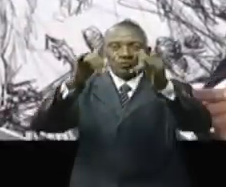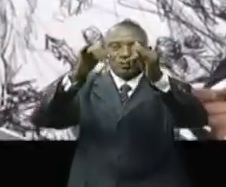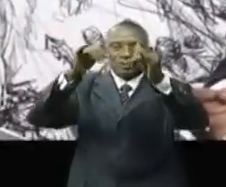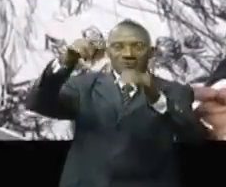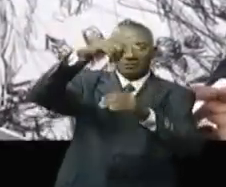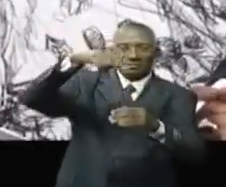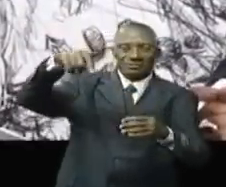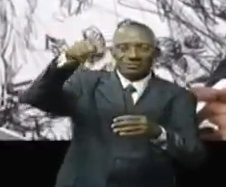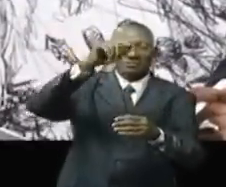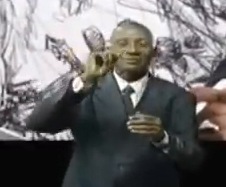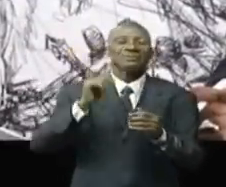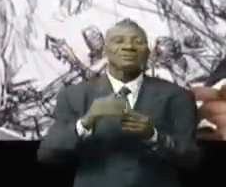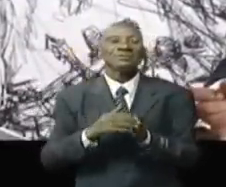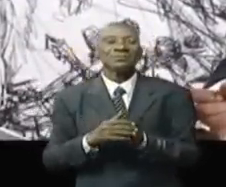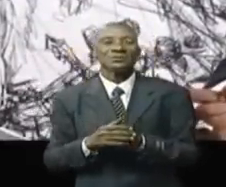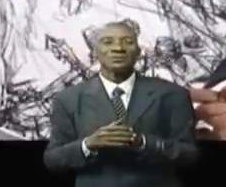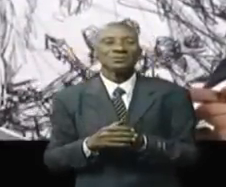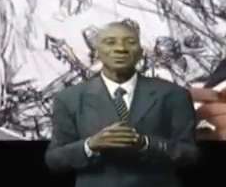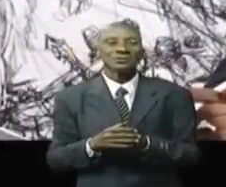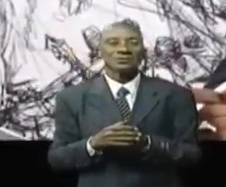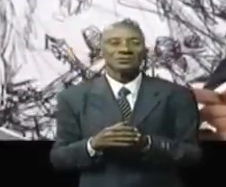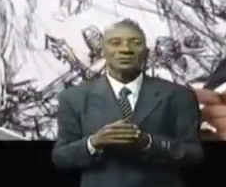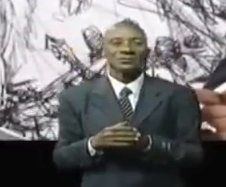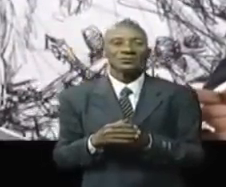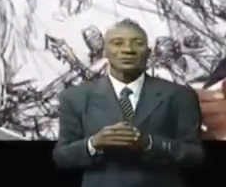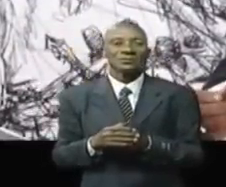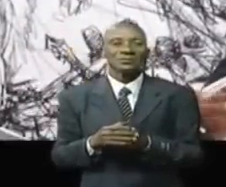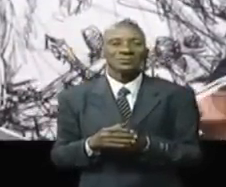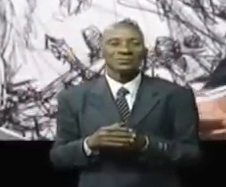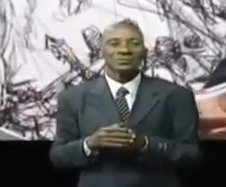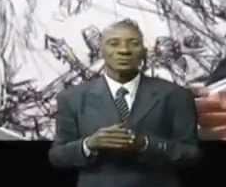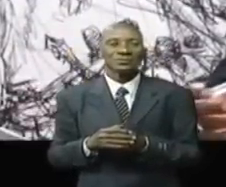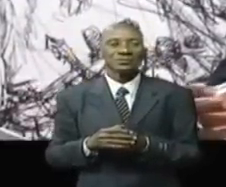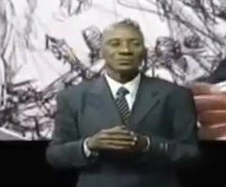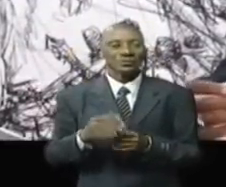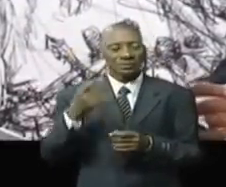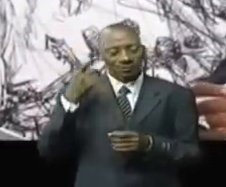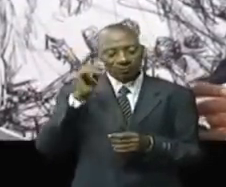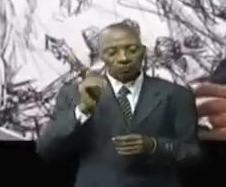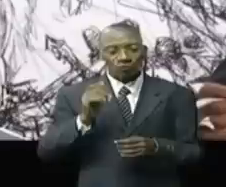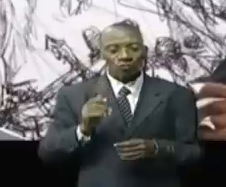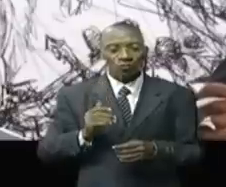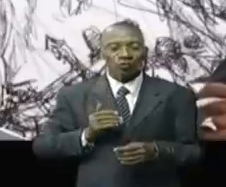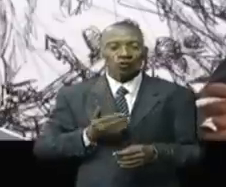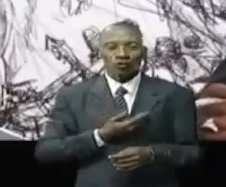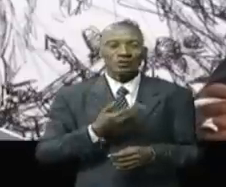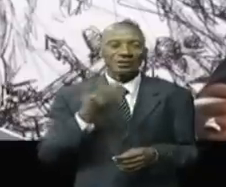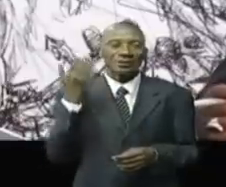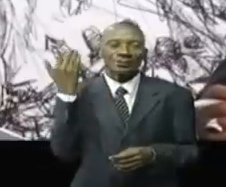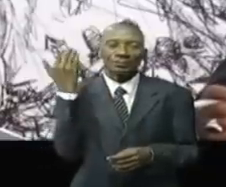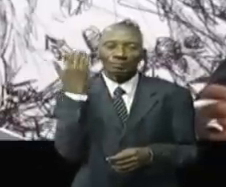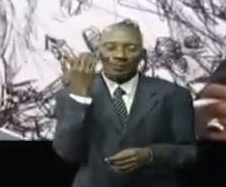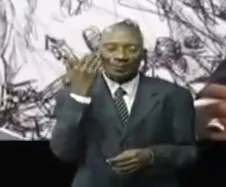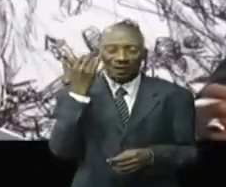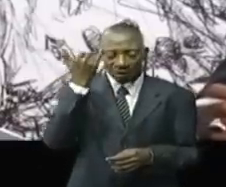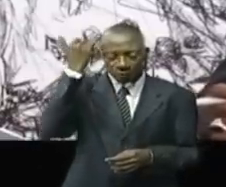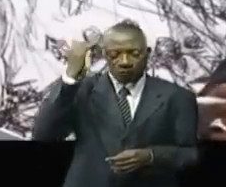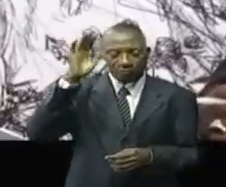au nom de pour notre illustre disparu. Nous